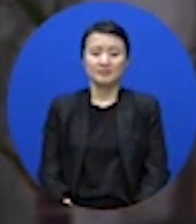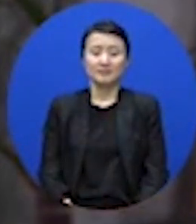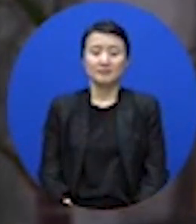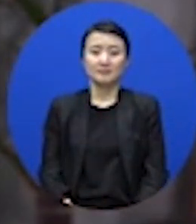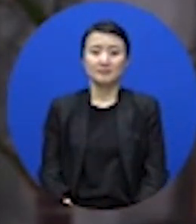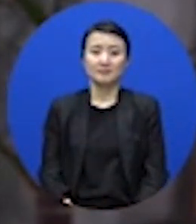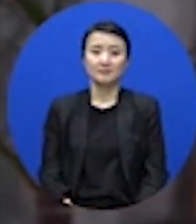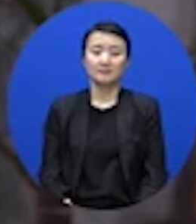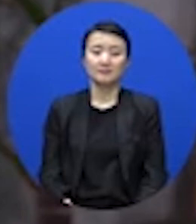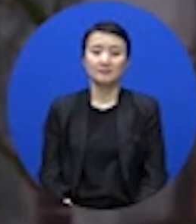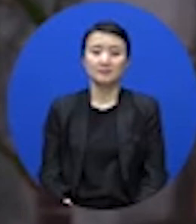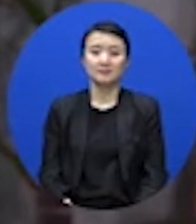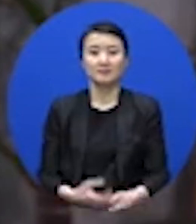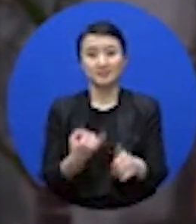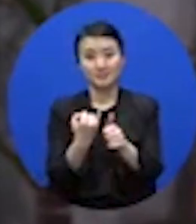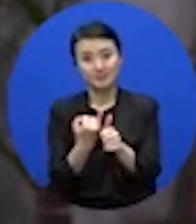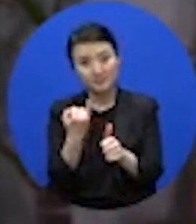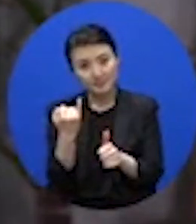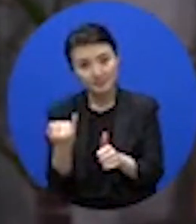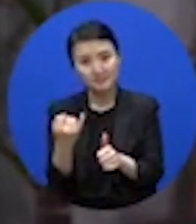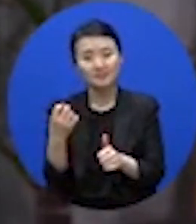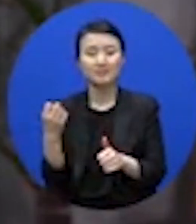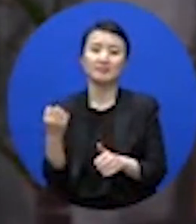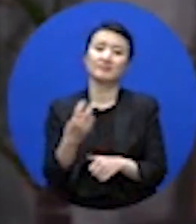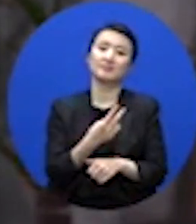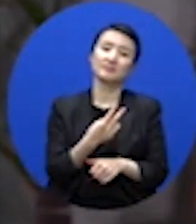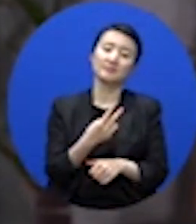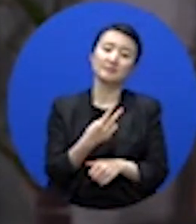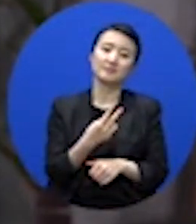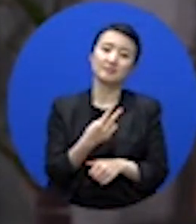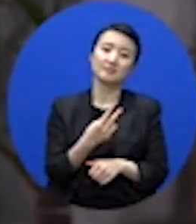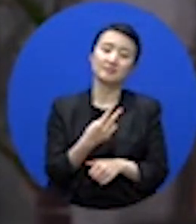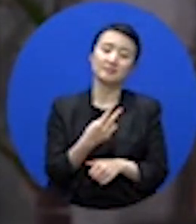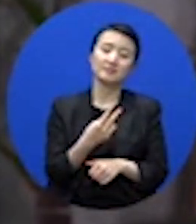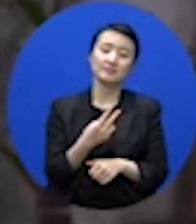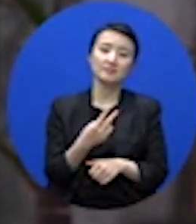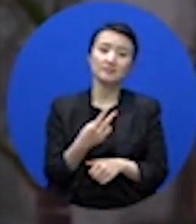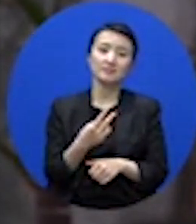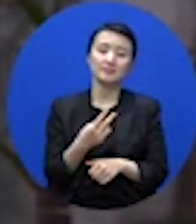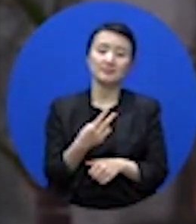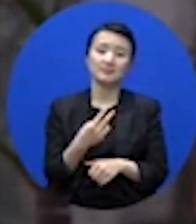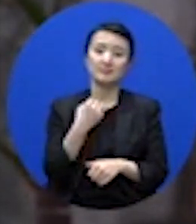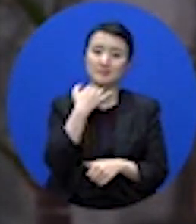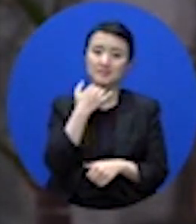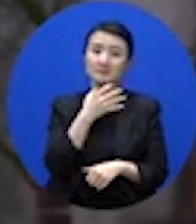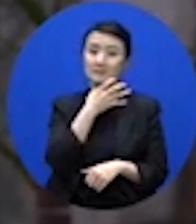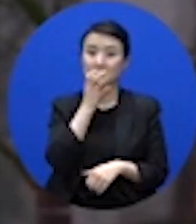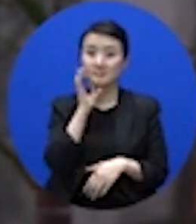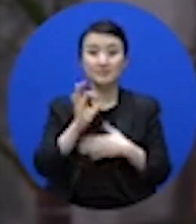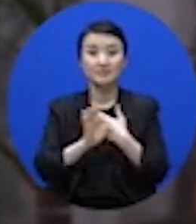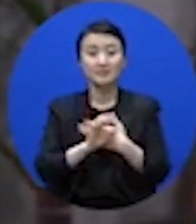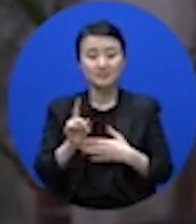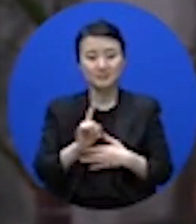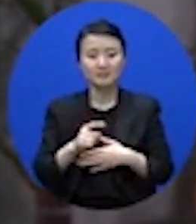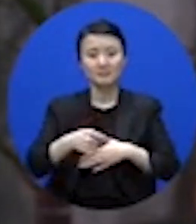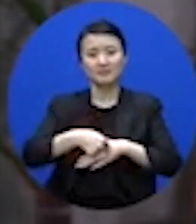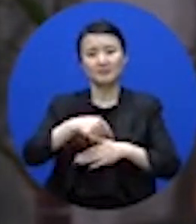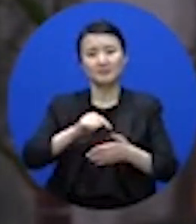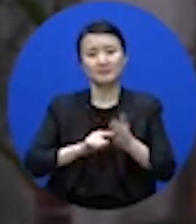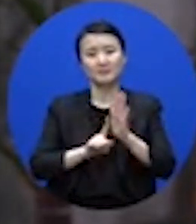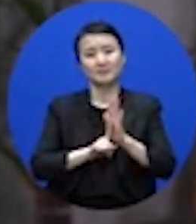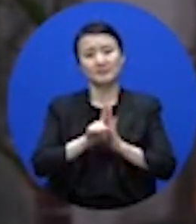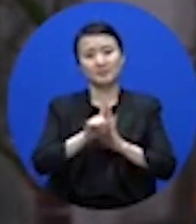우리 주부님들, 우리 연령층이 되면 마음의 온도를 적정 온도를